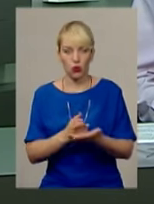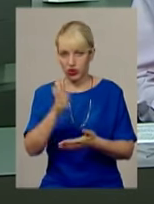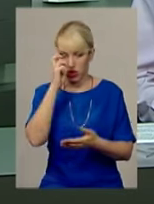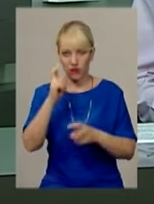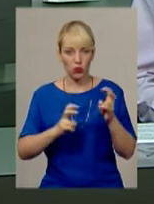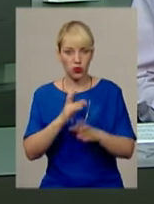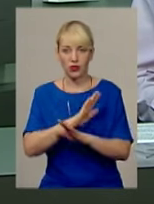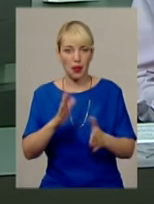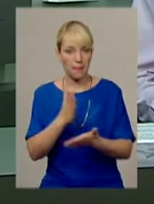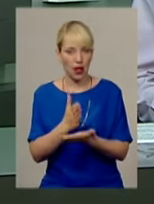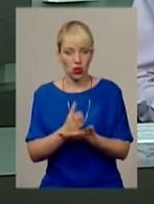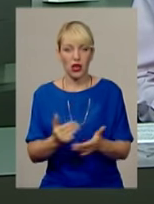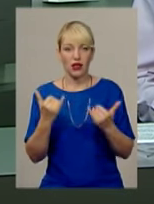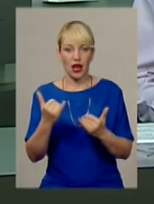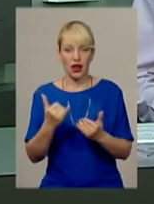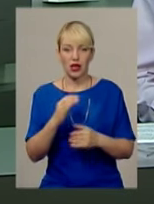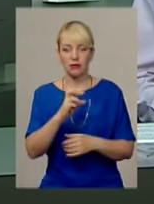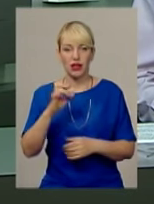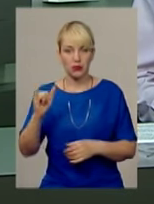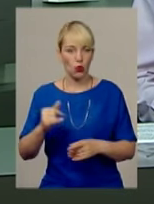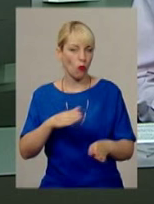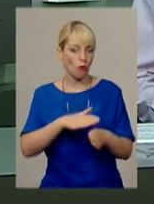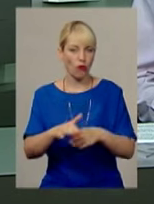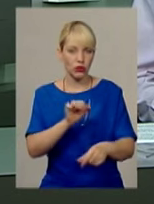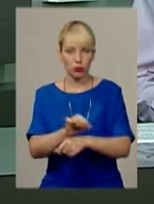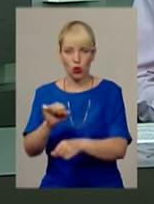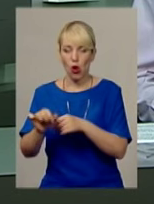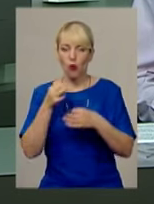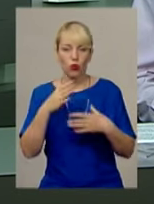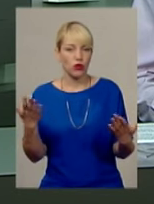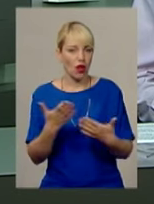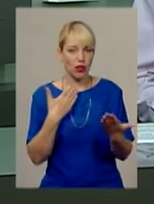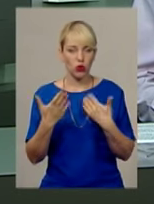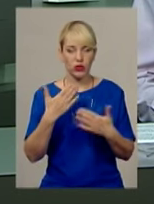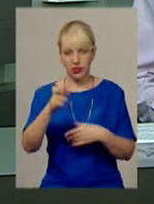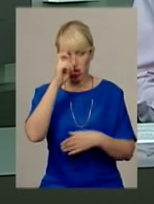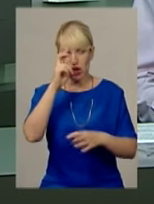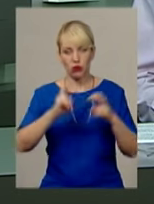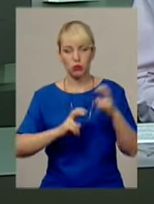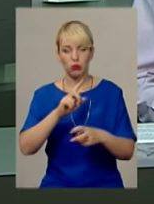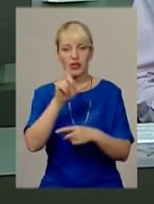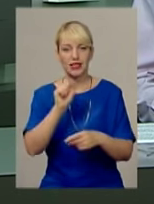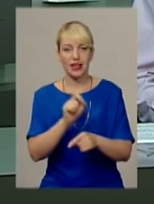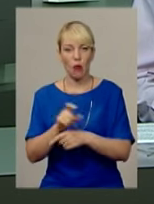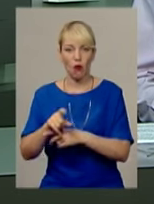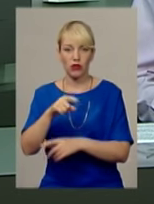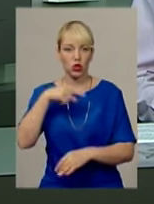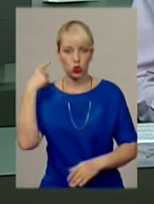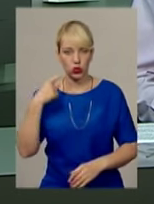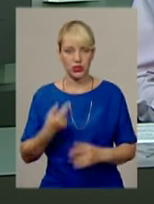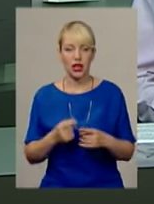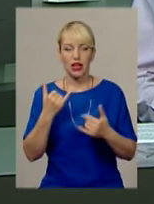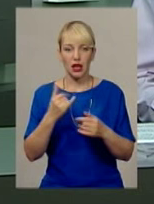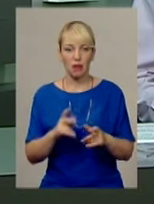підприємство не мало. Наразі Службою безпеки повністю блоковані будь-які контакти державного підприємства із замовниками з Росії.